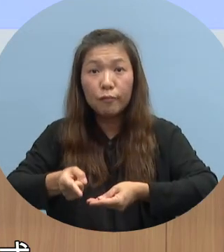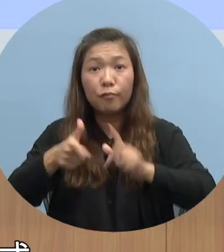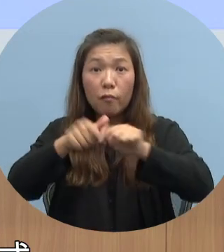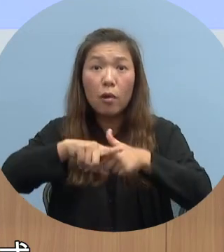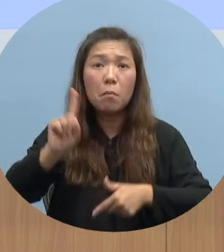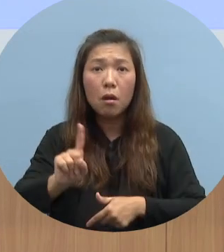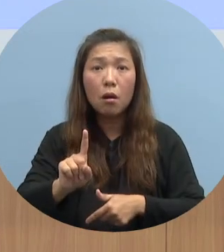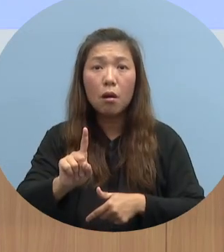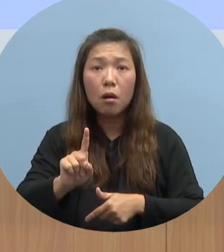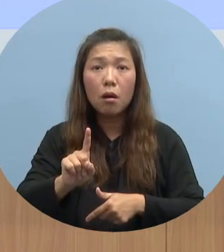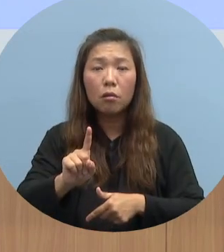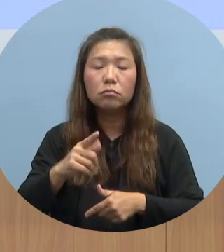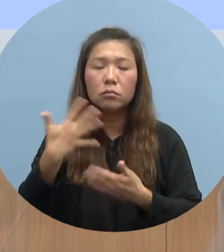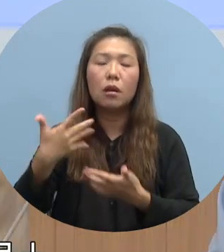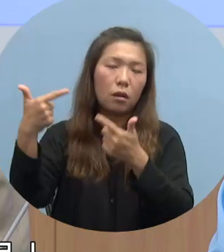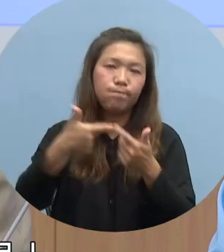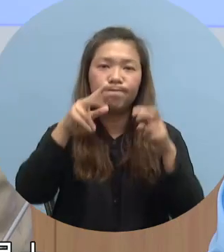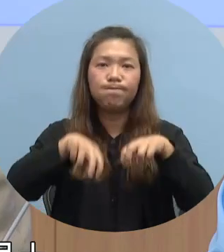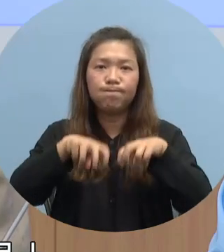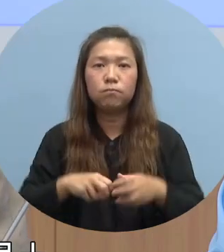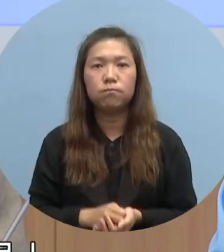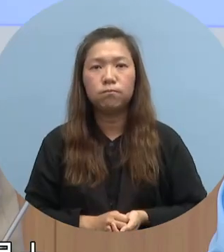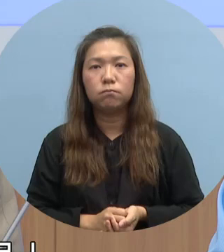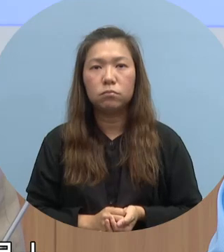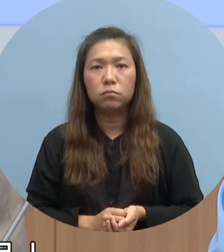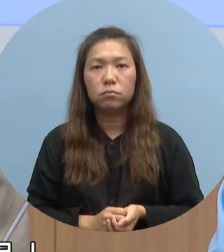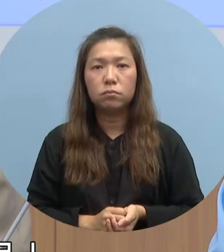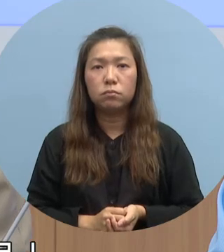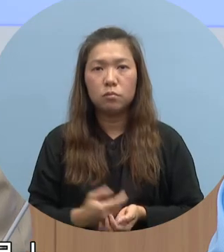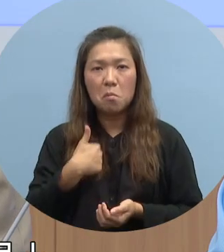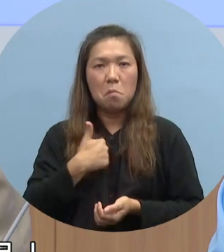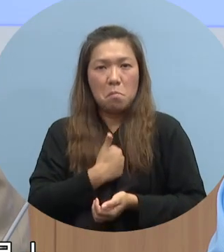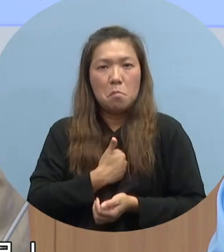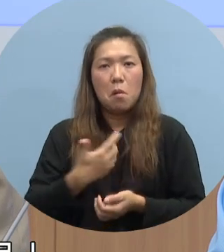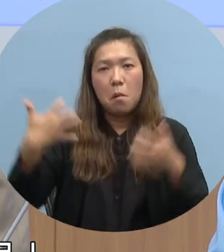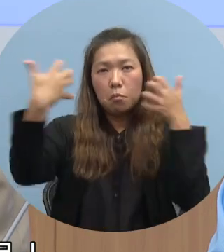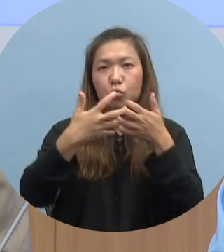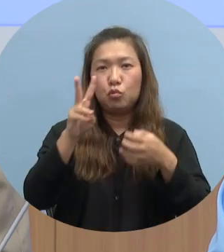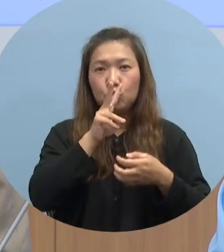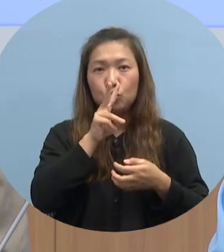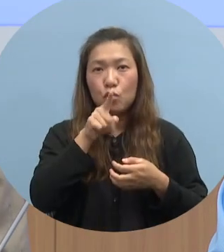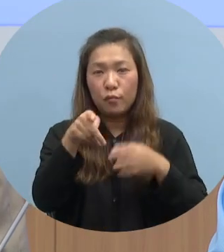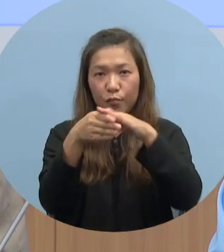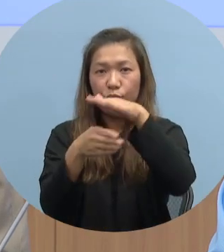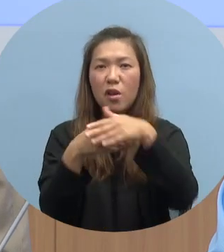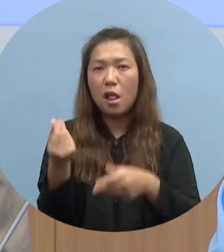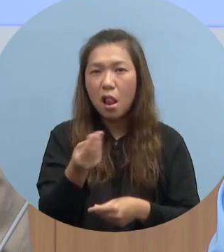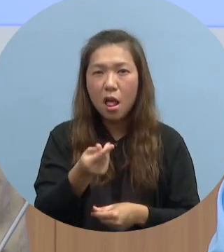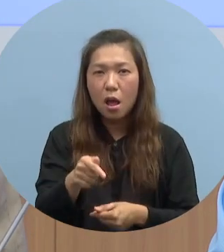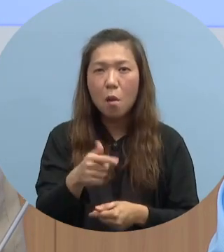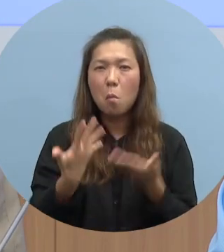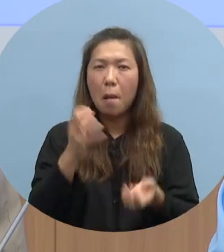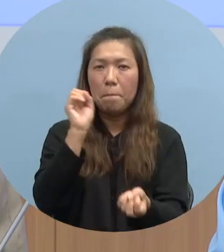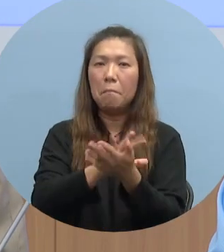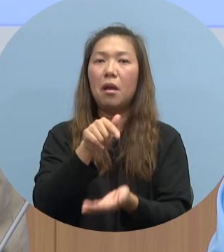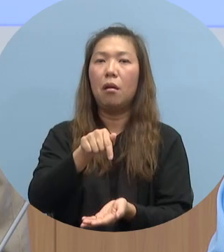法係點樣樣咧，即係仍然係有待調查。 雖然我哋懷疑配水庫上面嘅泥係應該係感染到